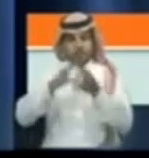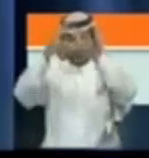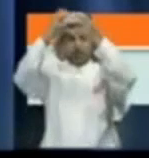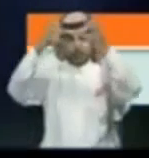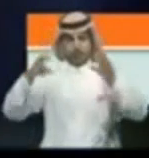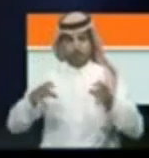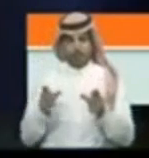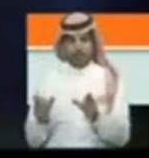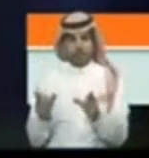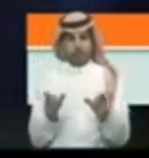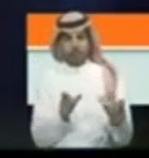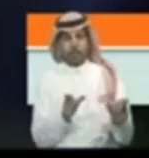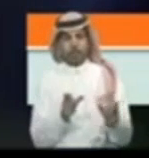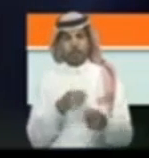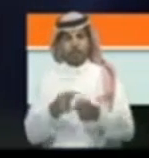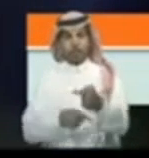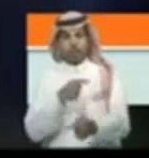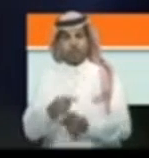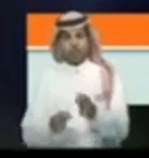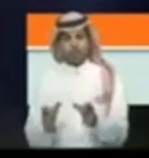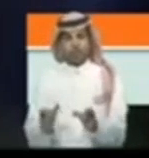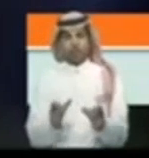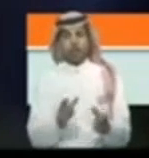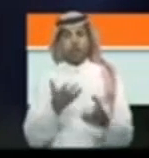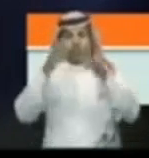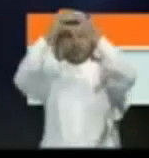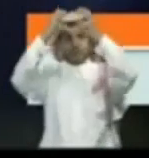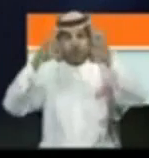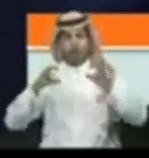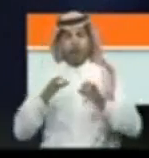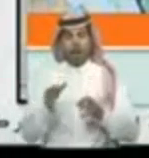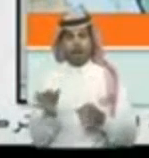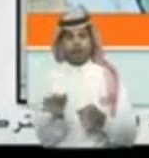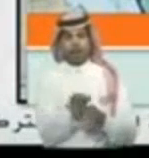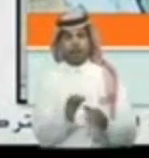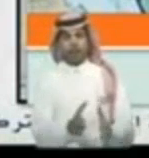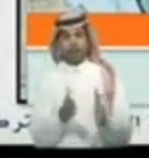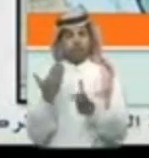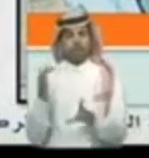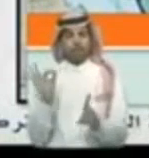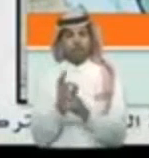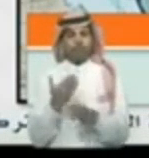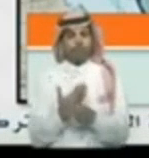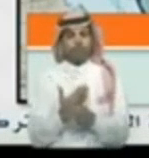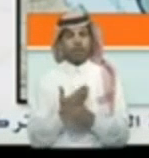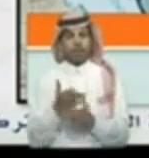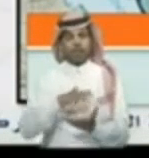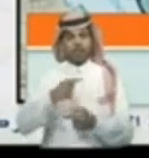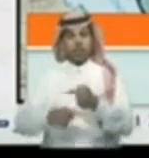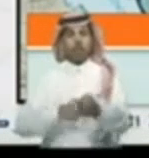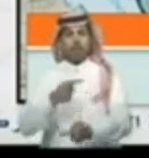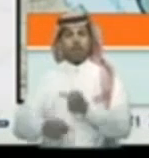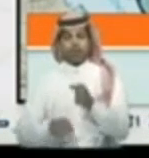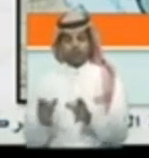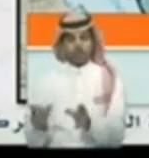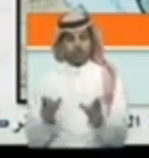جبال الدقيقة، جبال المليل، جبل شعير، الجبال المطلة على وادي عصيدة للسيطرة عليها، وما تزال العمليات مستمرة.